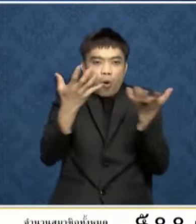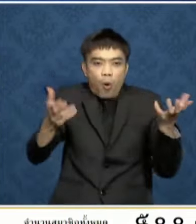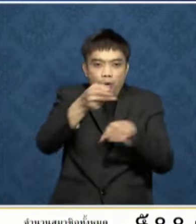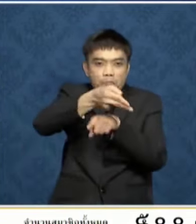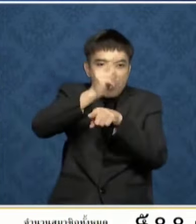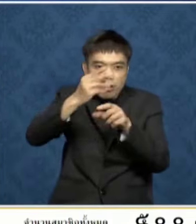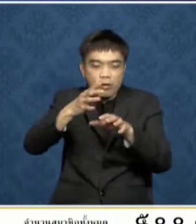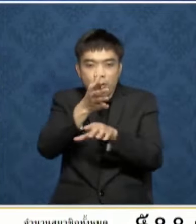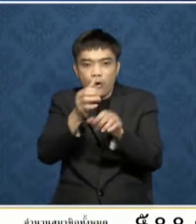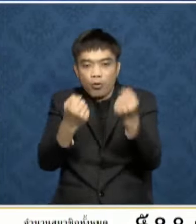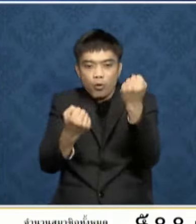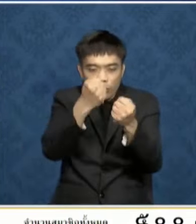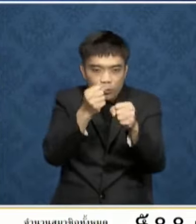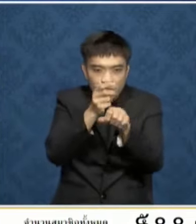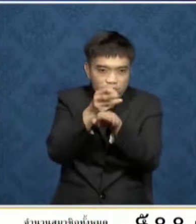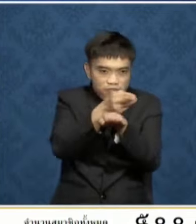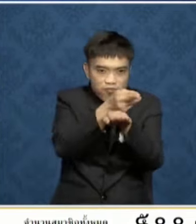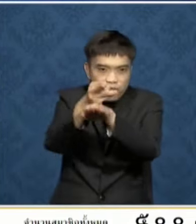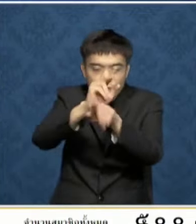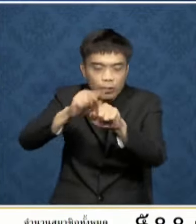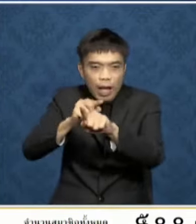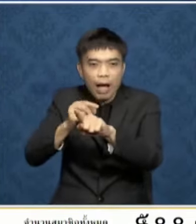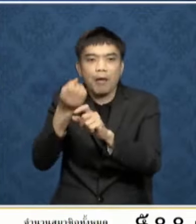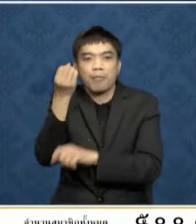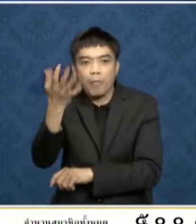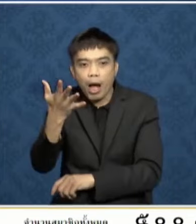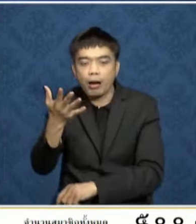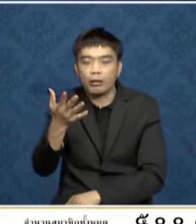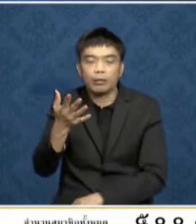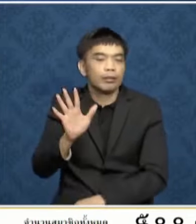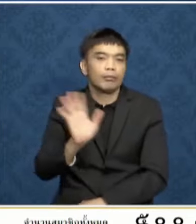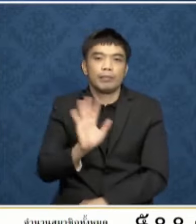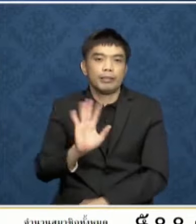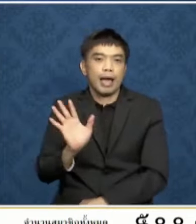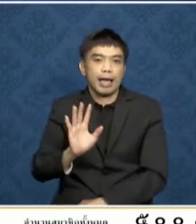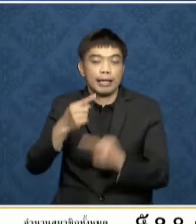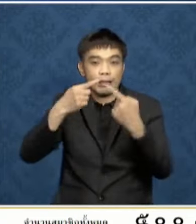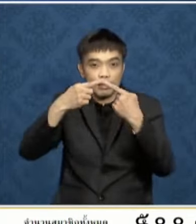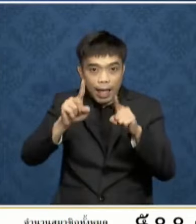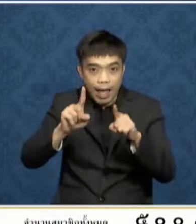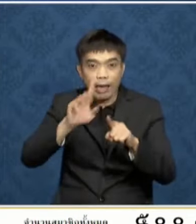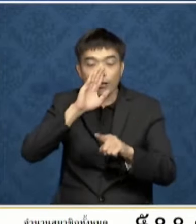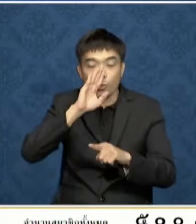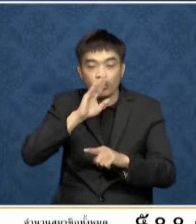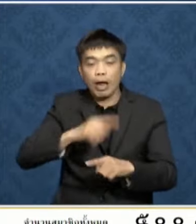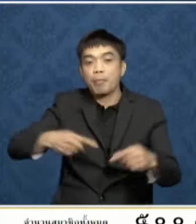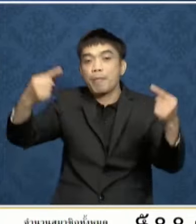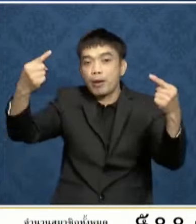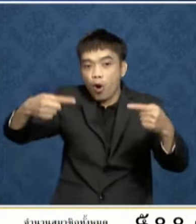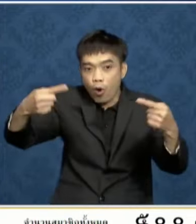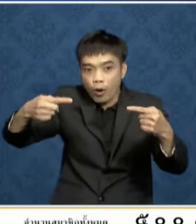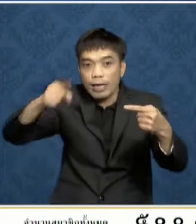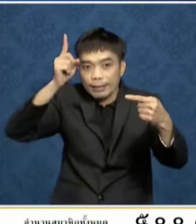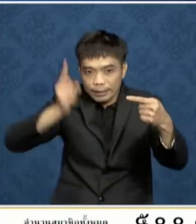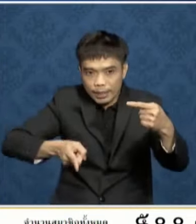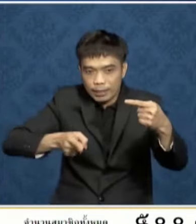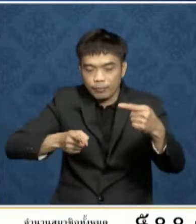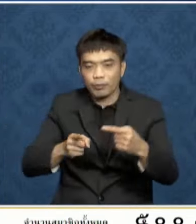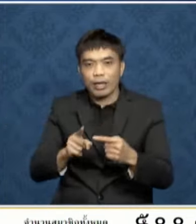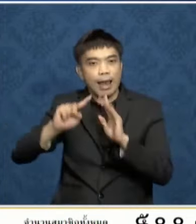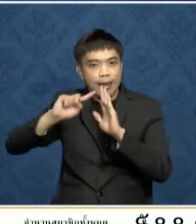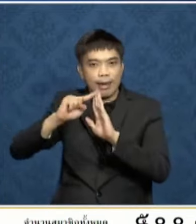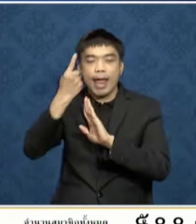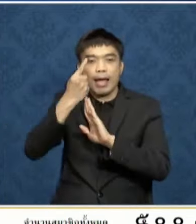ใช่แบบนั้นเสมือไปเพระตอนจะเริมขดเยงกบใครเต้าหมายอย่างแรก เลยตามยตวิทธคอการตับปกน